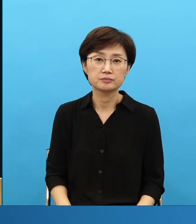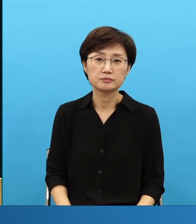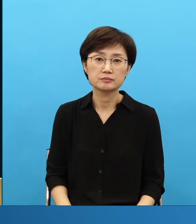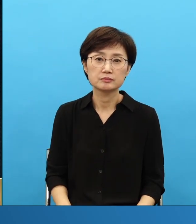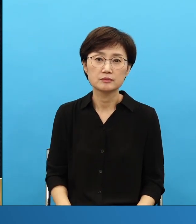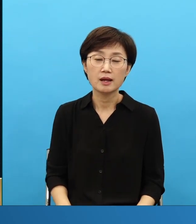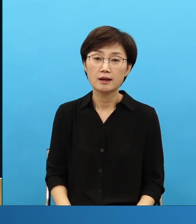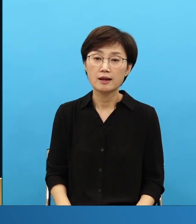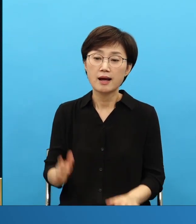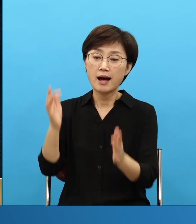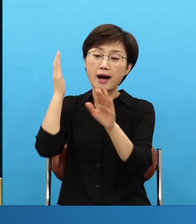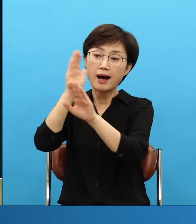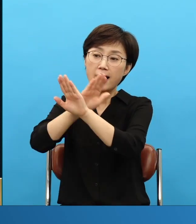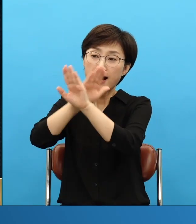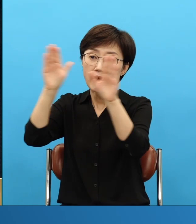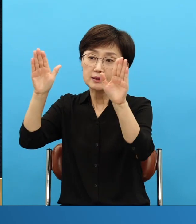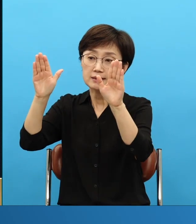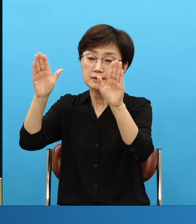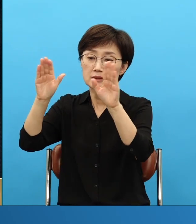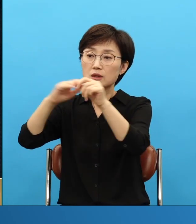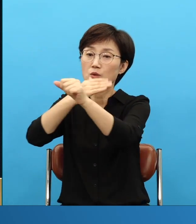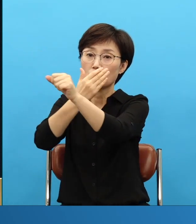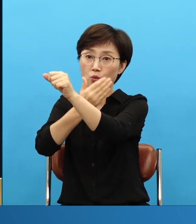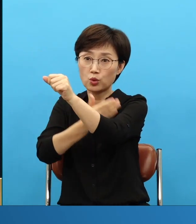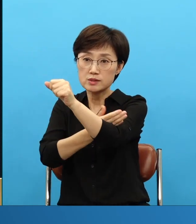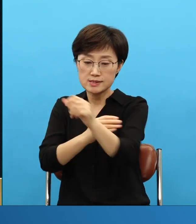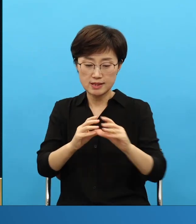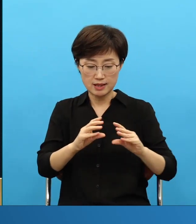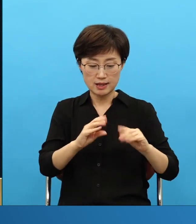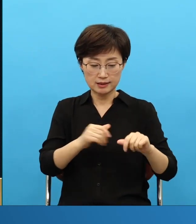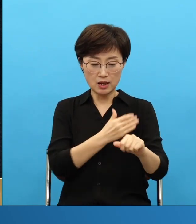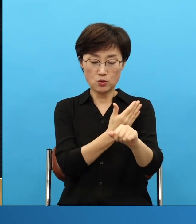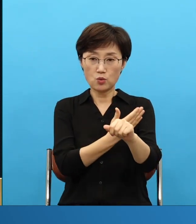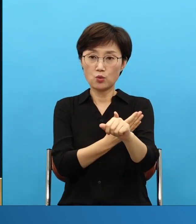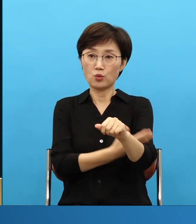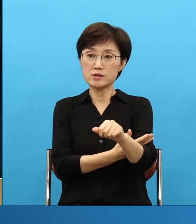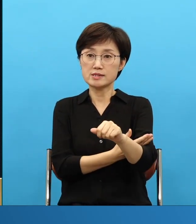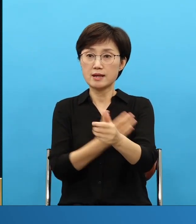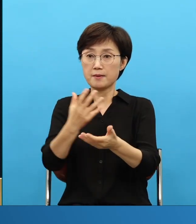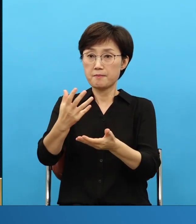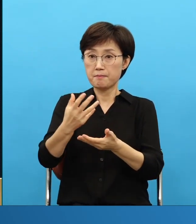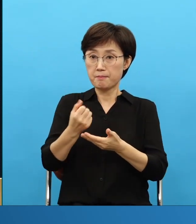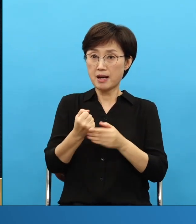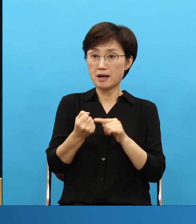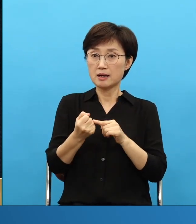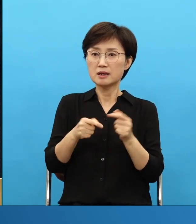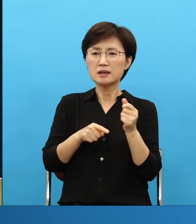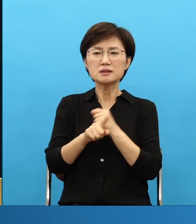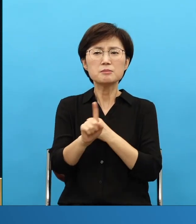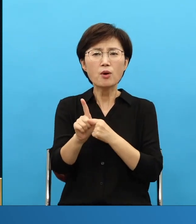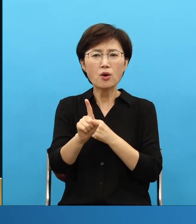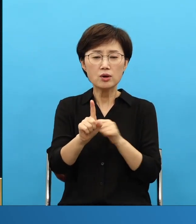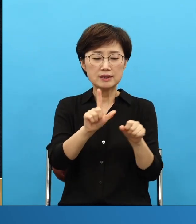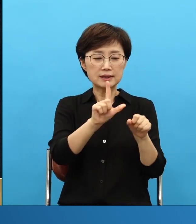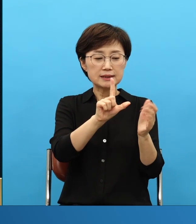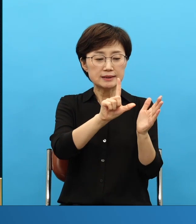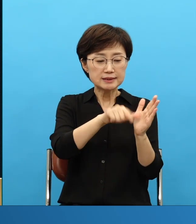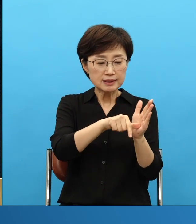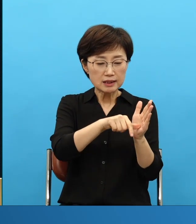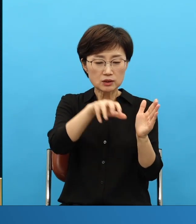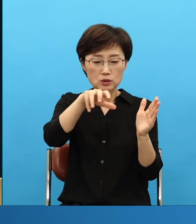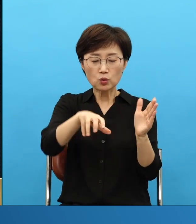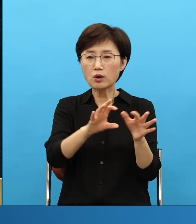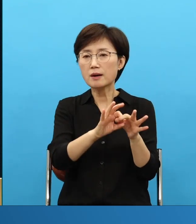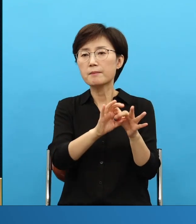땅의 권세를 누리는 시공간 초월의 능력이에요. It's the power that transcends time and space to enjoy